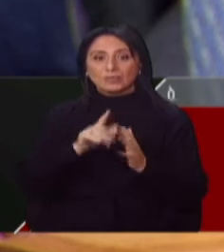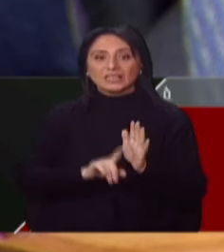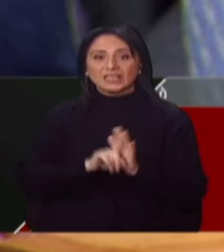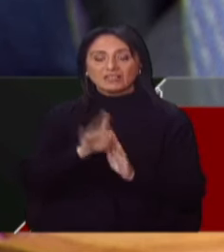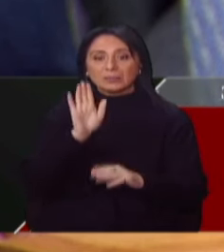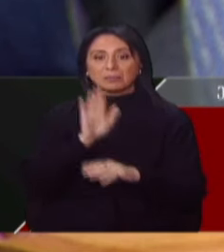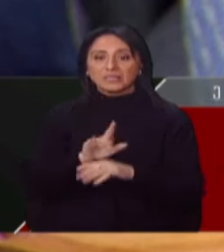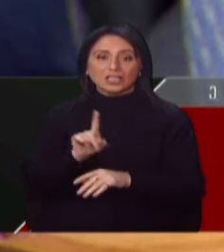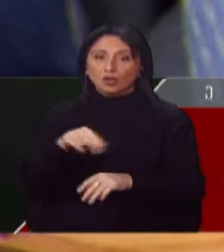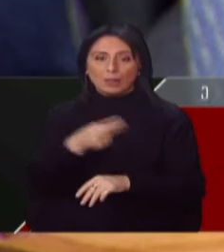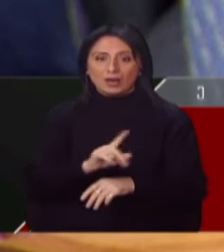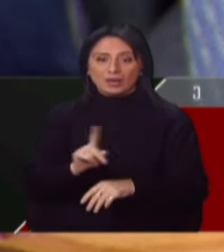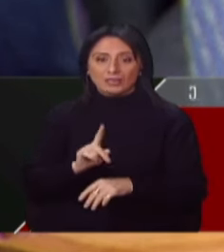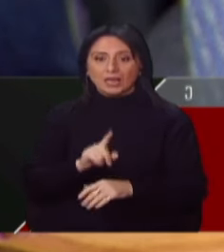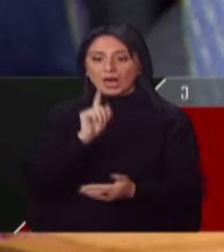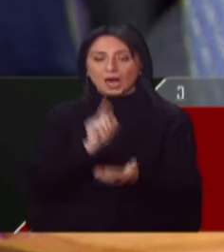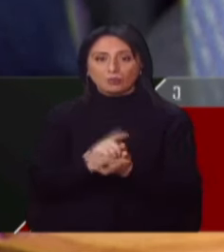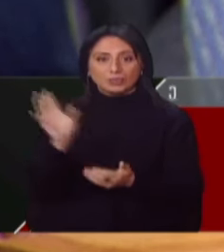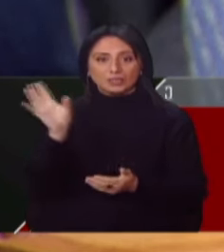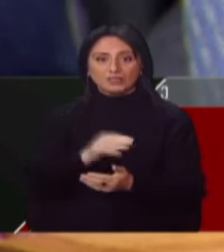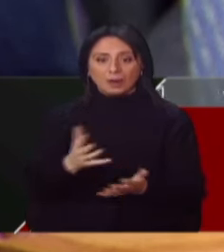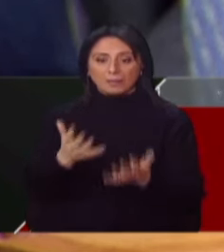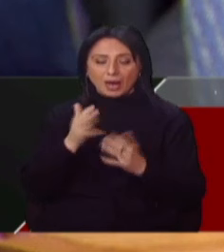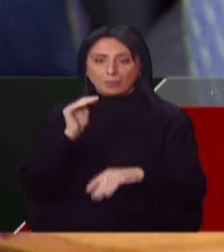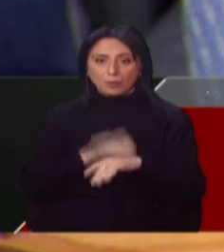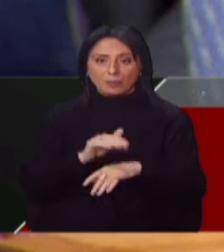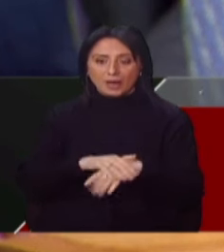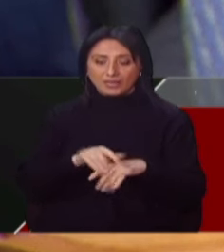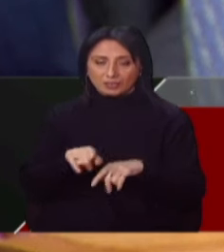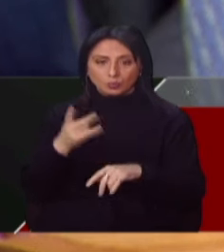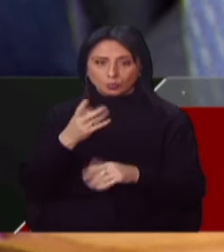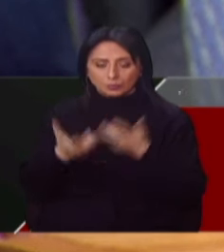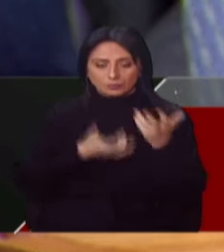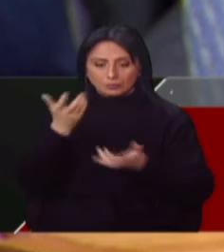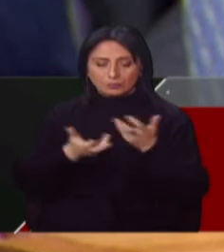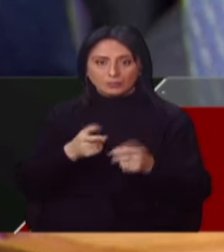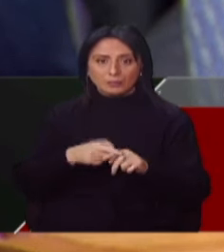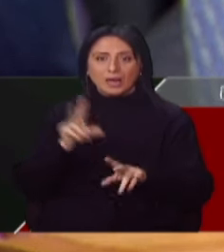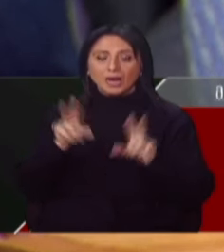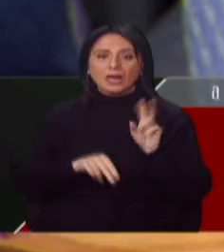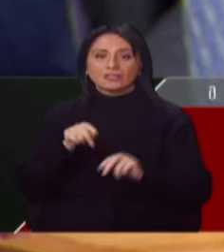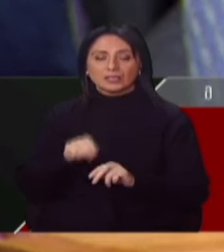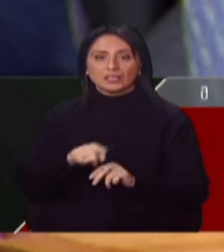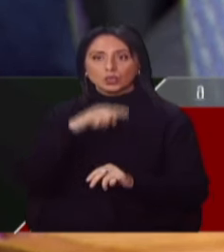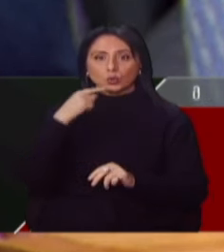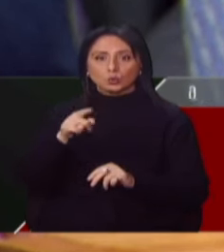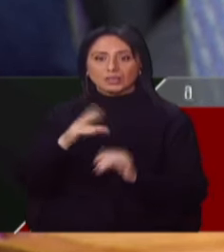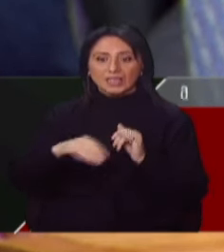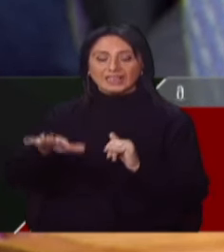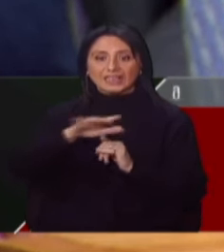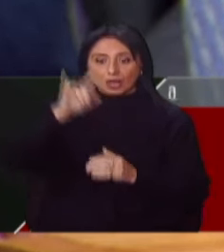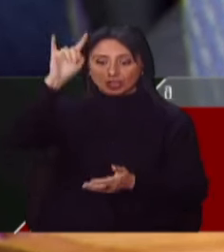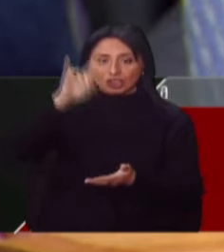დაწყების ბრძანება რომ არ გაეცა. აუცილებელია ყველა მკაფიო ფაქტის შეძლების დაგვარად დადგენა, იმის გათვალისწინებით, რომ რუსეთის